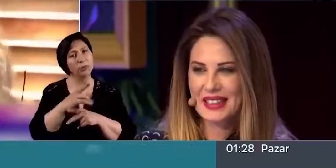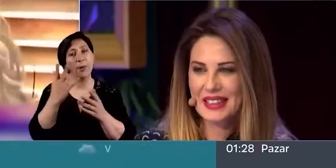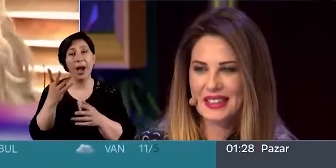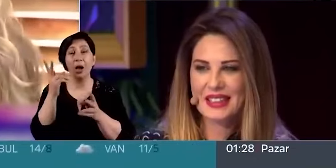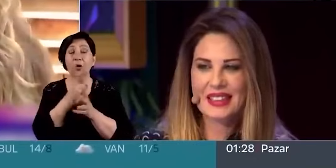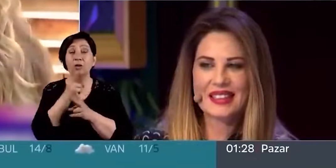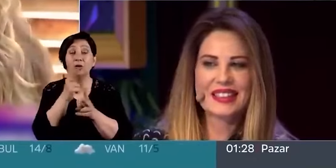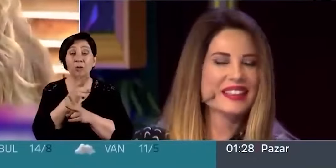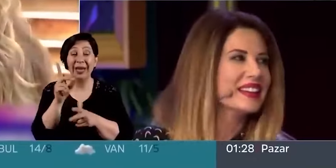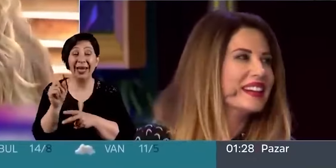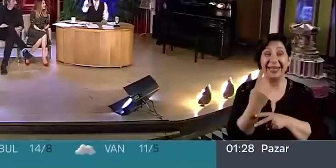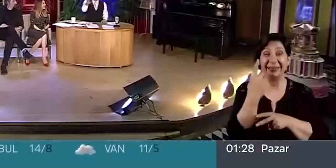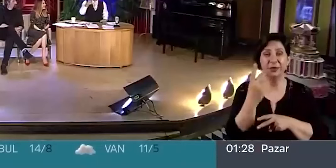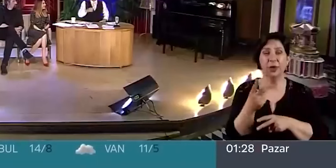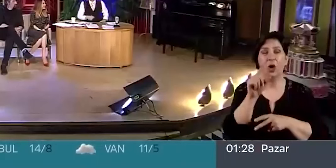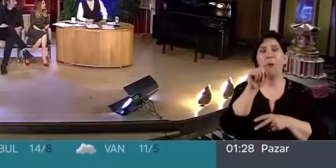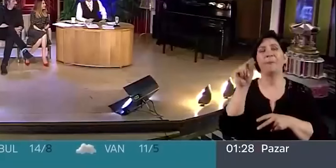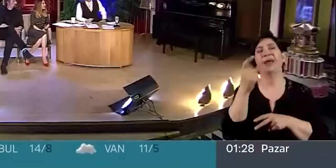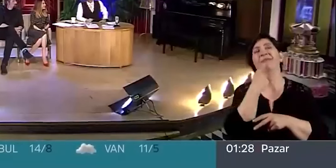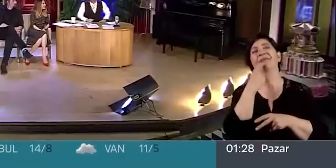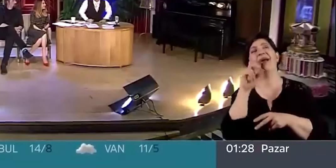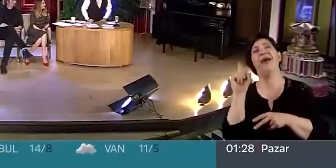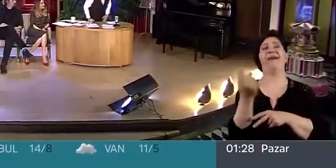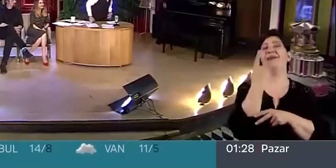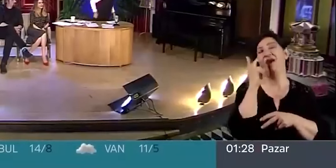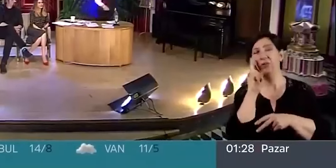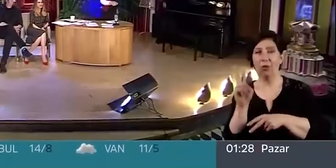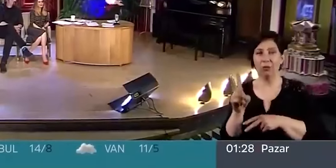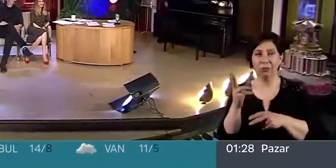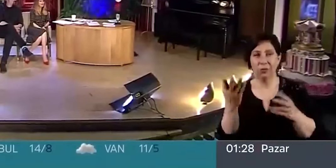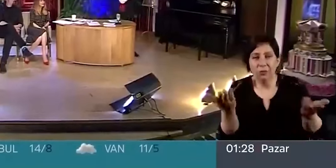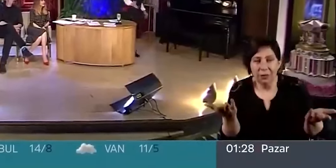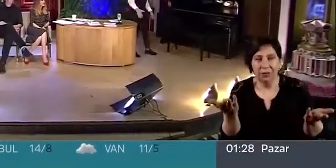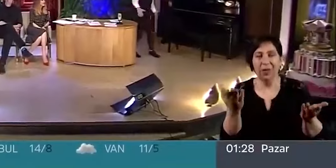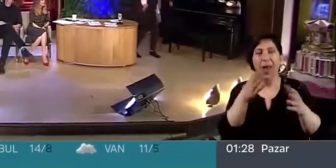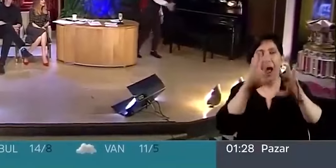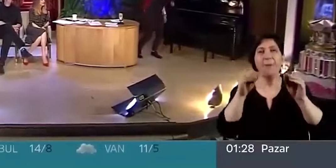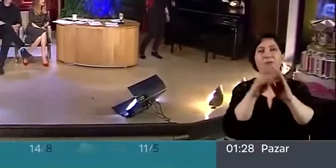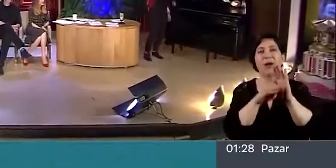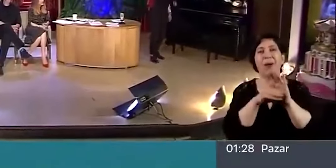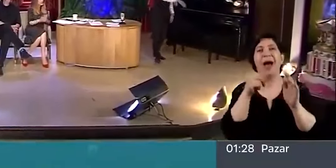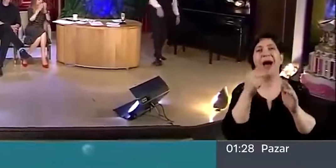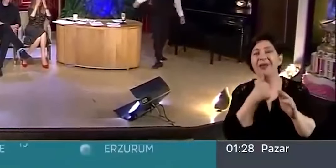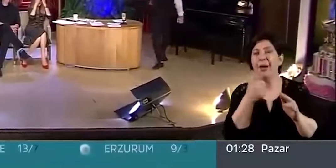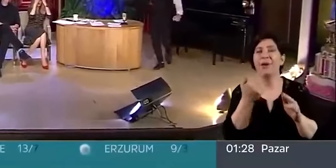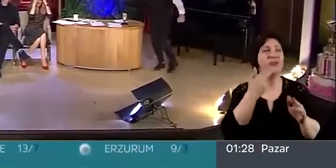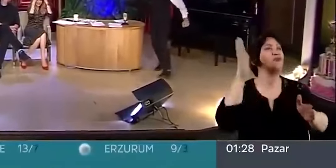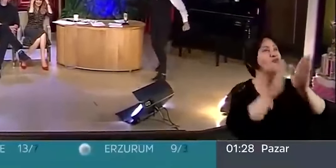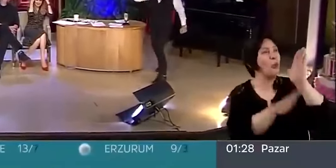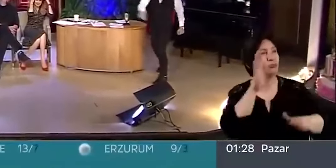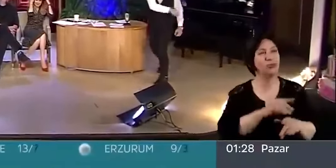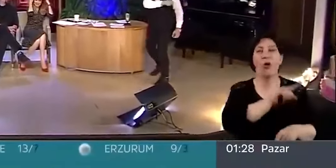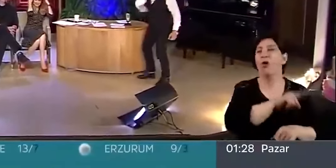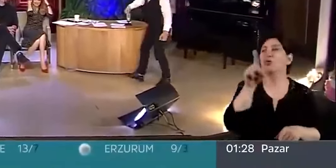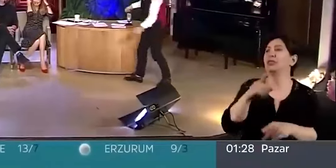ama... Dur, bunu da anlamıyorum. 11 yıldır ilk defa böyle bir şey görüyoruz. Ulen her programda adam kadını dövmüş, bir